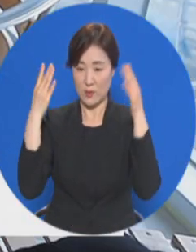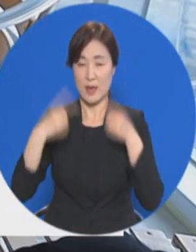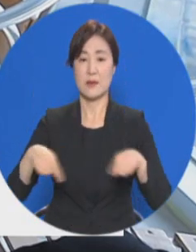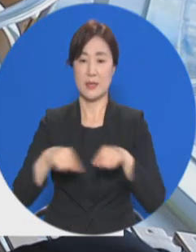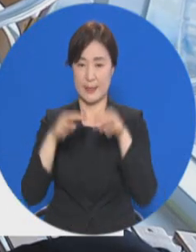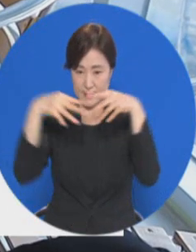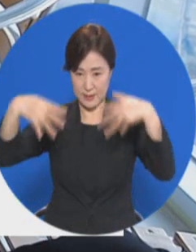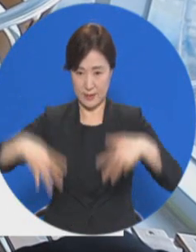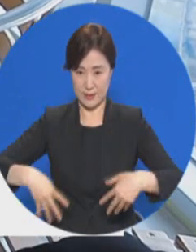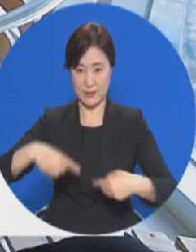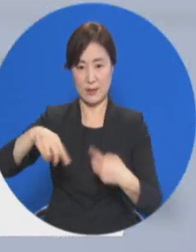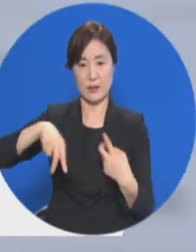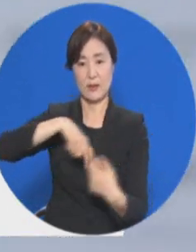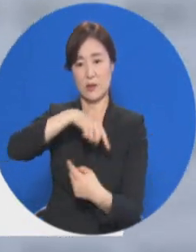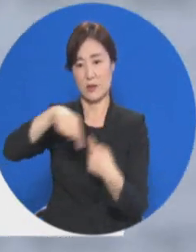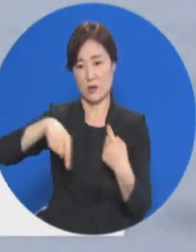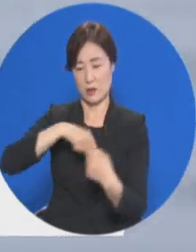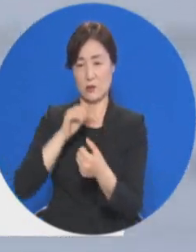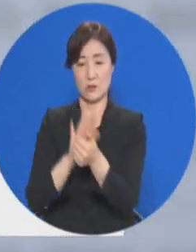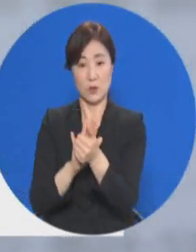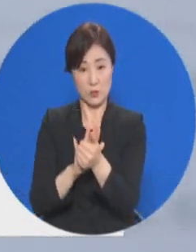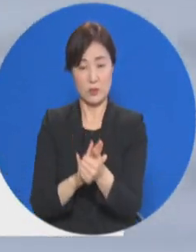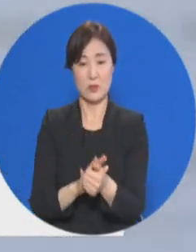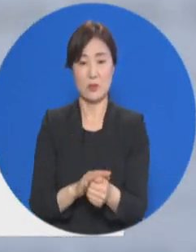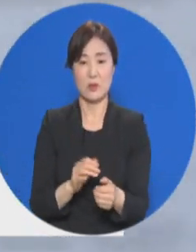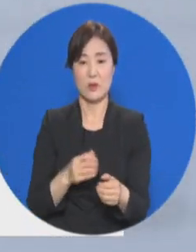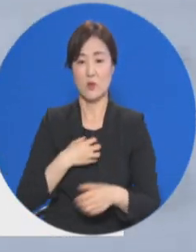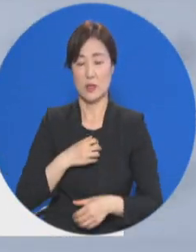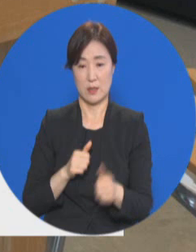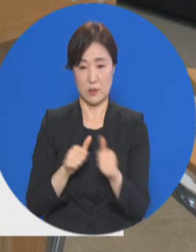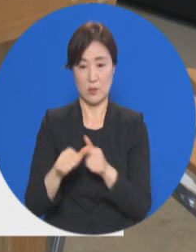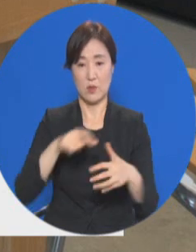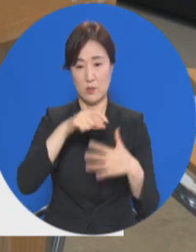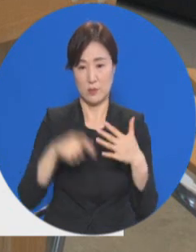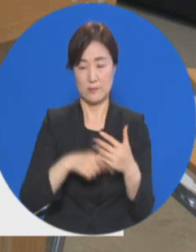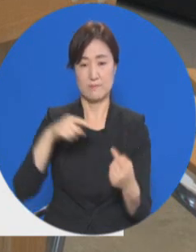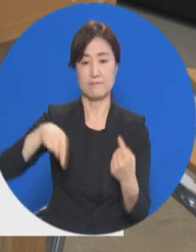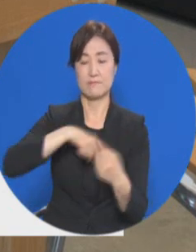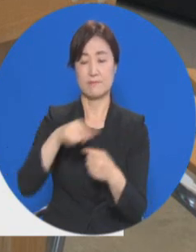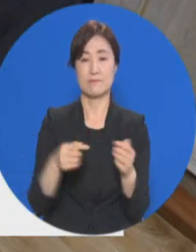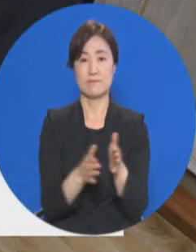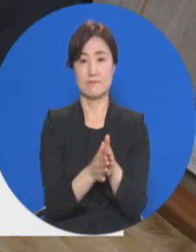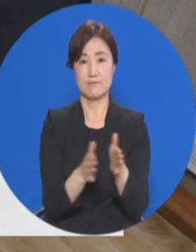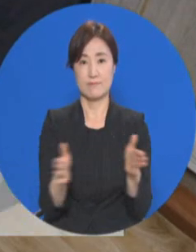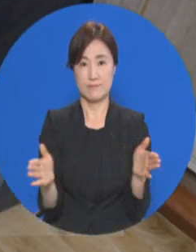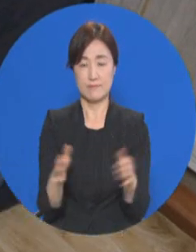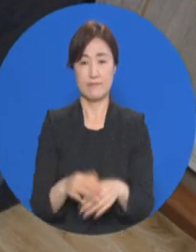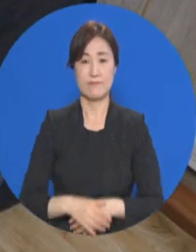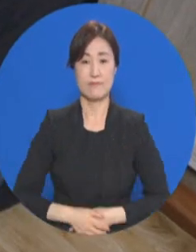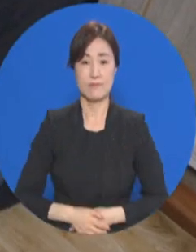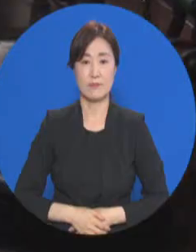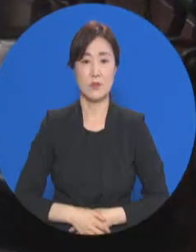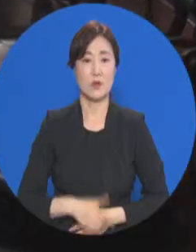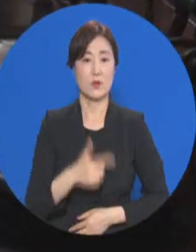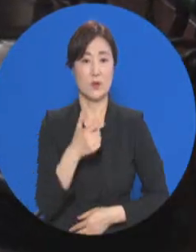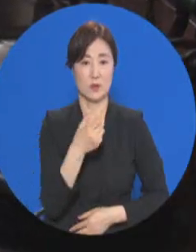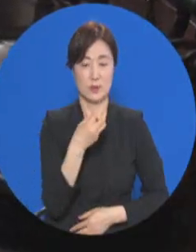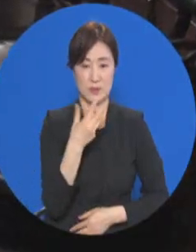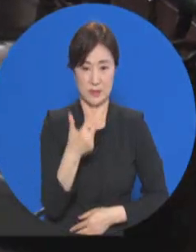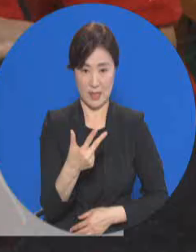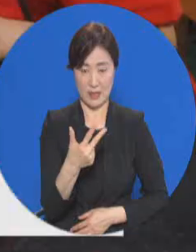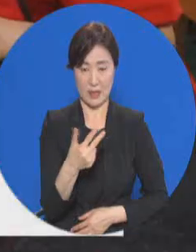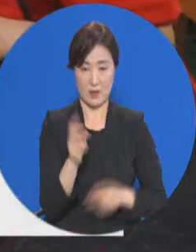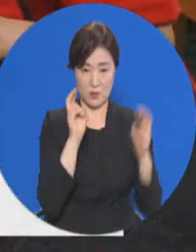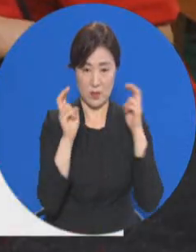컨설팅과 뉴미디어 홍보를 활용하는 위기 극복 프로젝트를 가동했습니다. 총 66개 신청업체